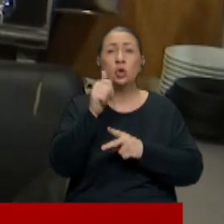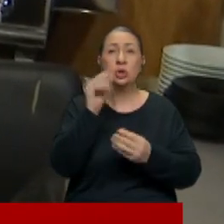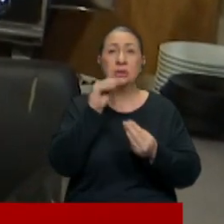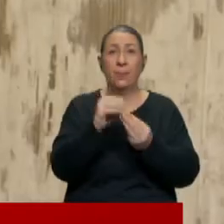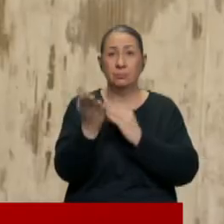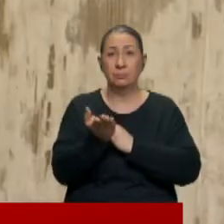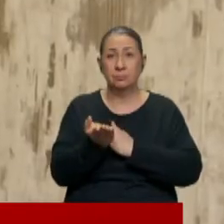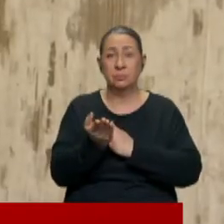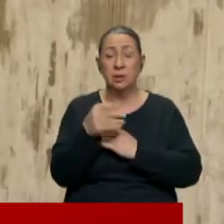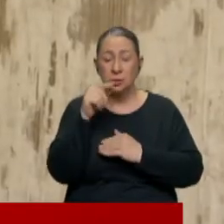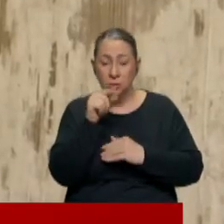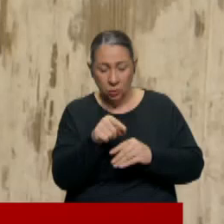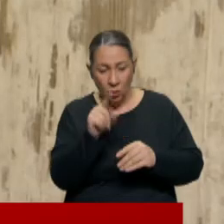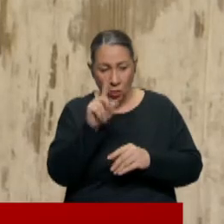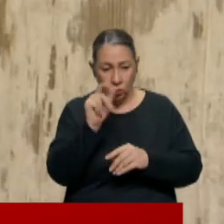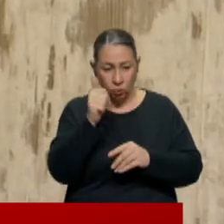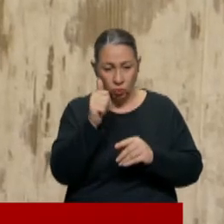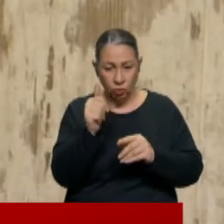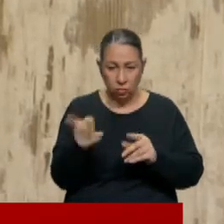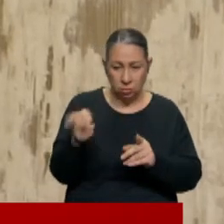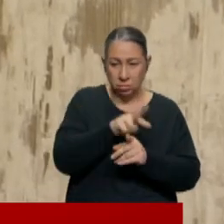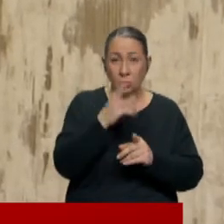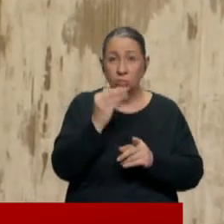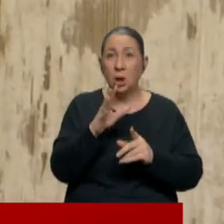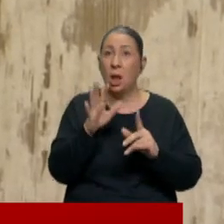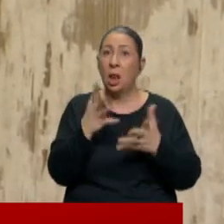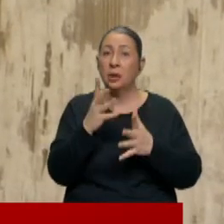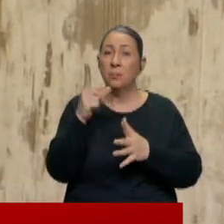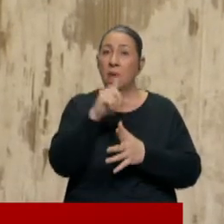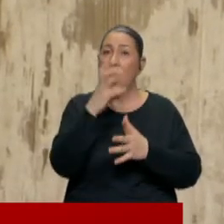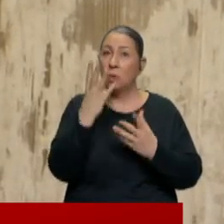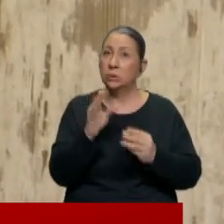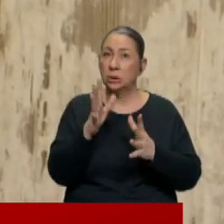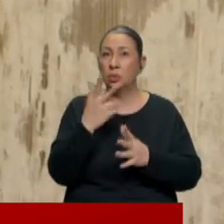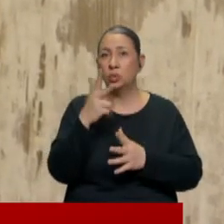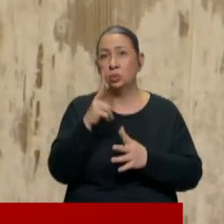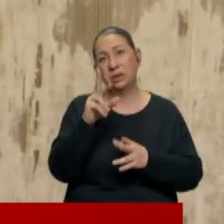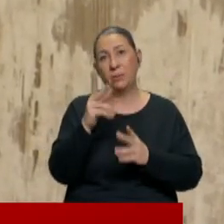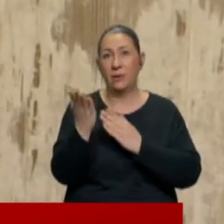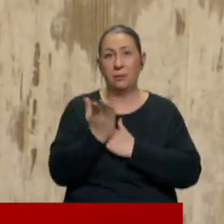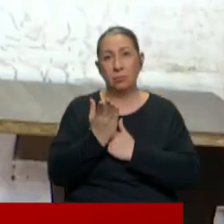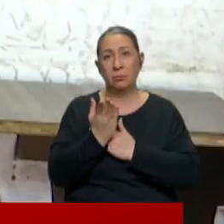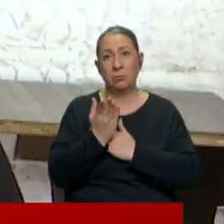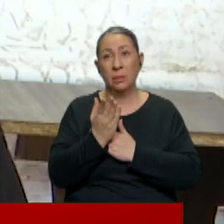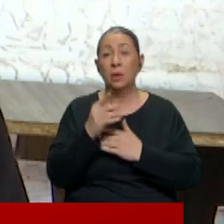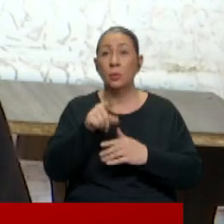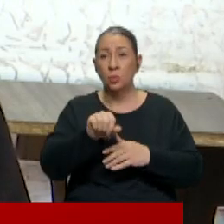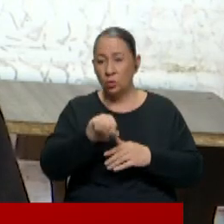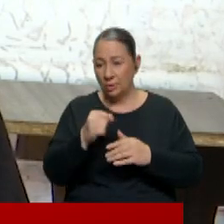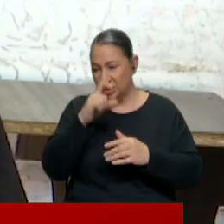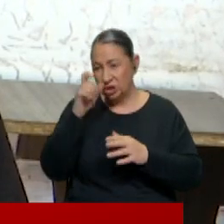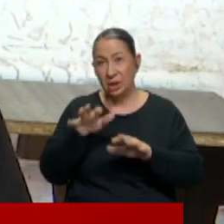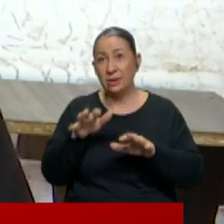zamlı tarife var. Zamda şöyle 13 gün yansımış. Herhalde bir ay olsaydı 3000 lira falan gelirdi herhalde. Şu dolap